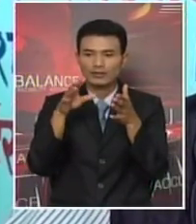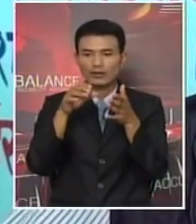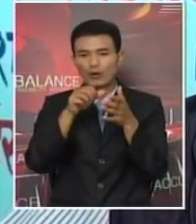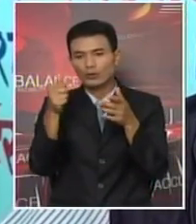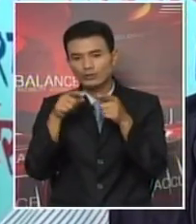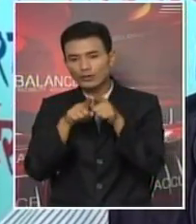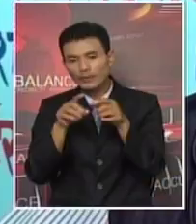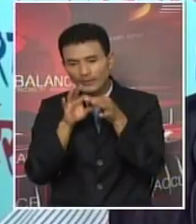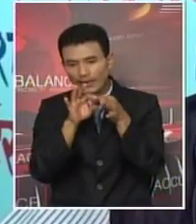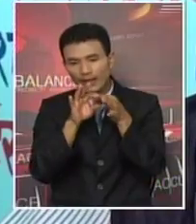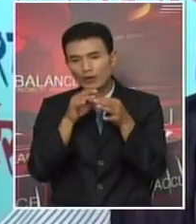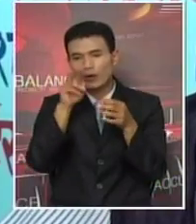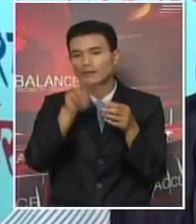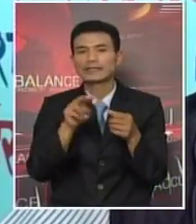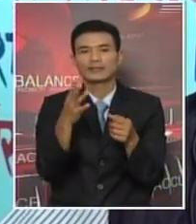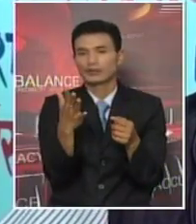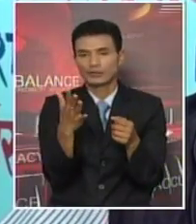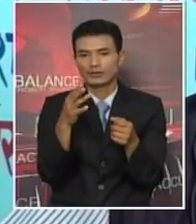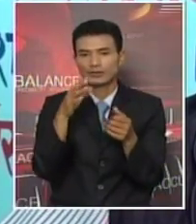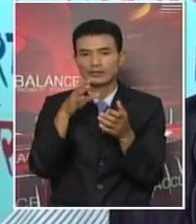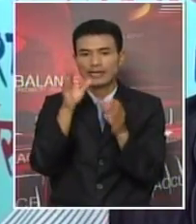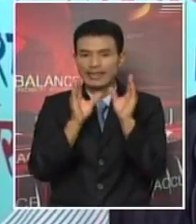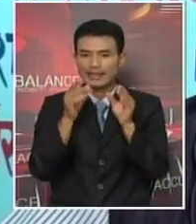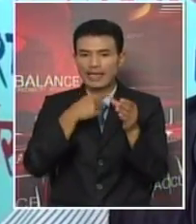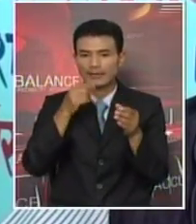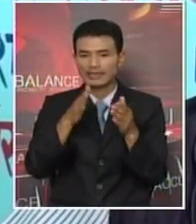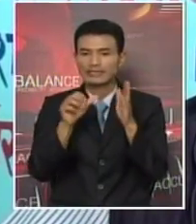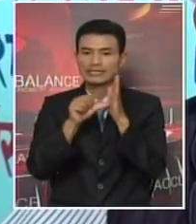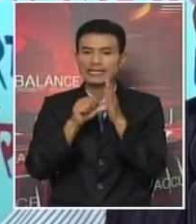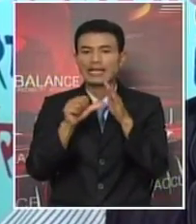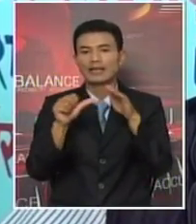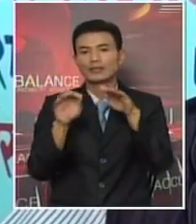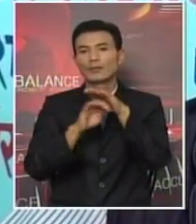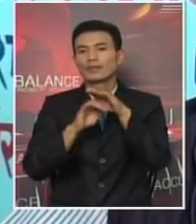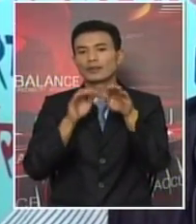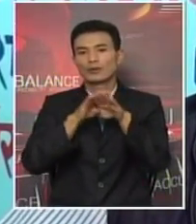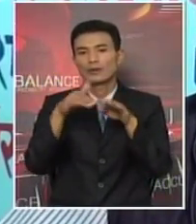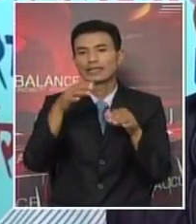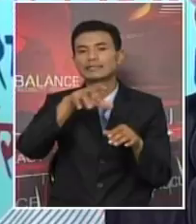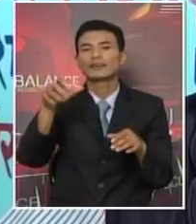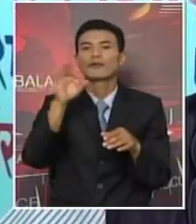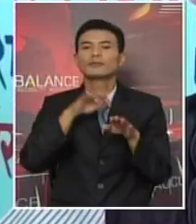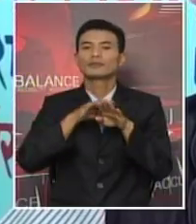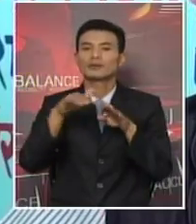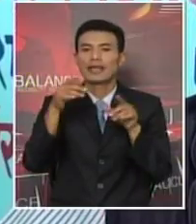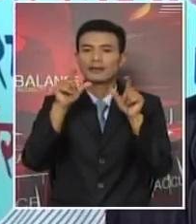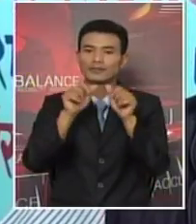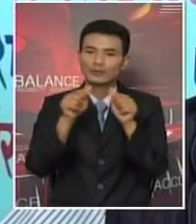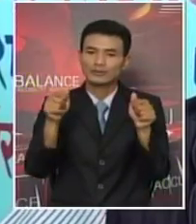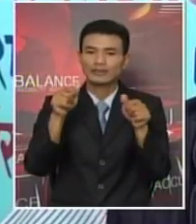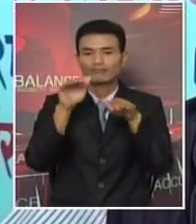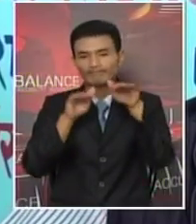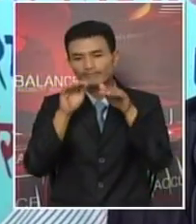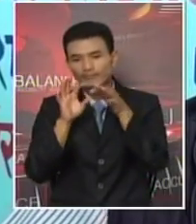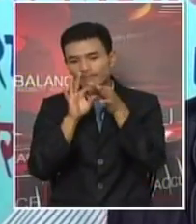अहिलेसम्म तालमेल गरेको अवस्था छैन। यद्यपि हामीले जिल्ला समितिहरूलाई, स्थानीय नेताहरूलाई आवश्यकता अनुसार तालमेल गर्न